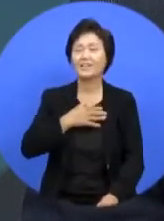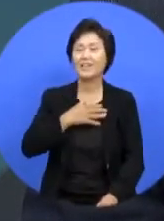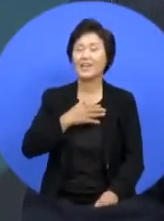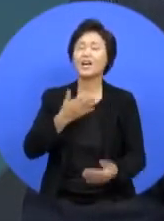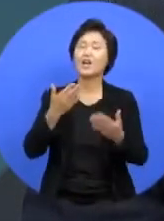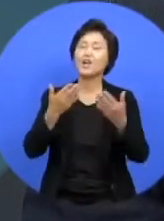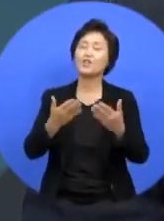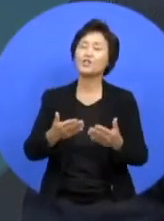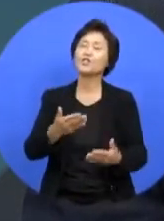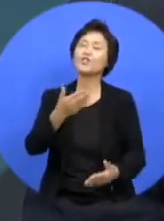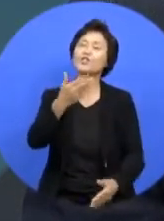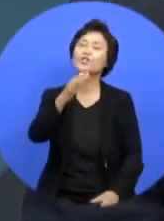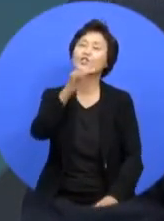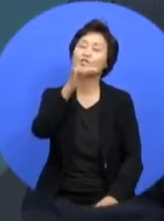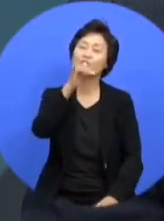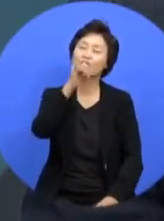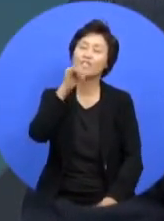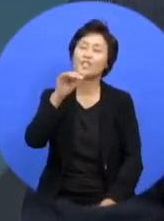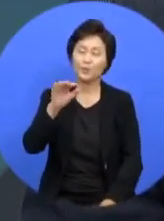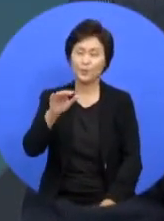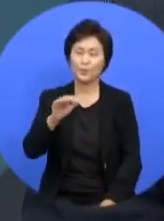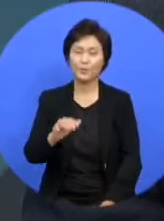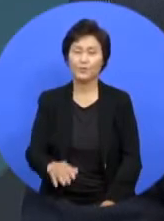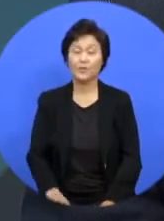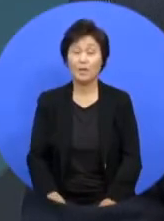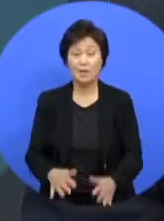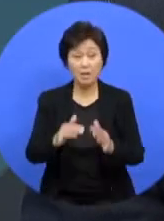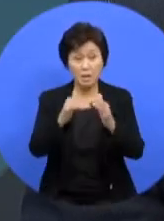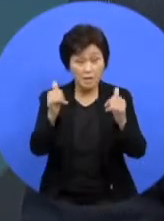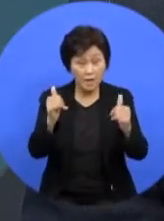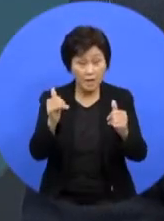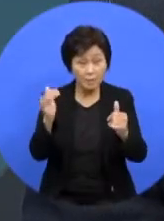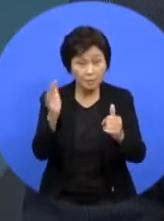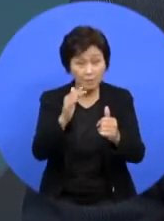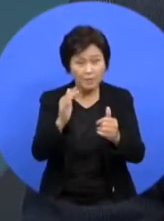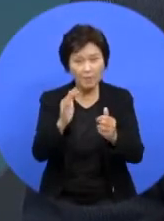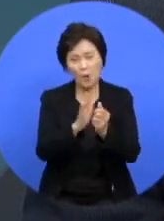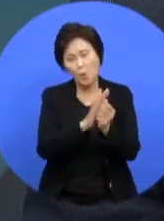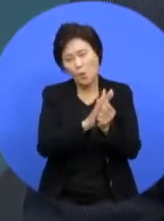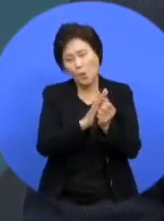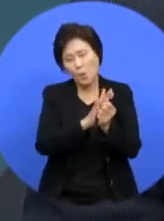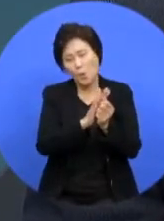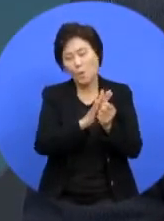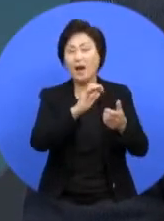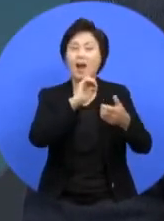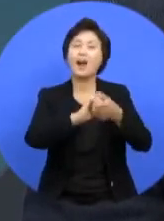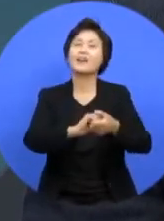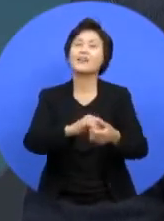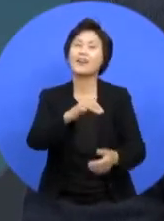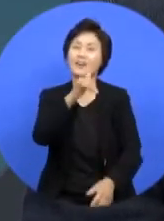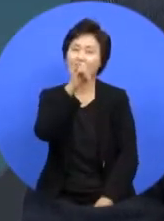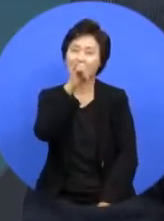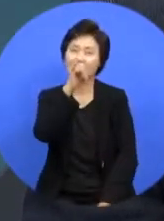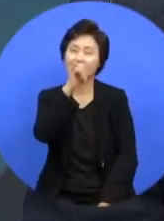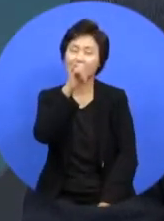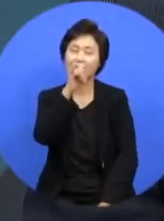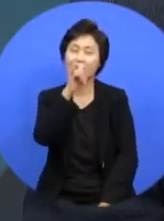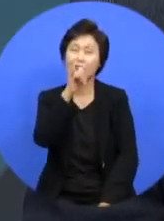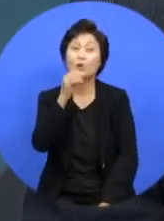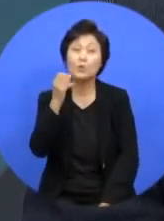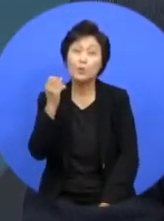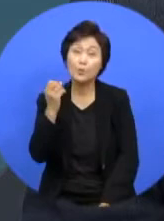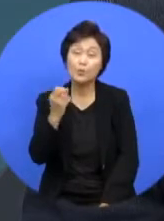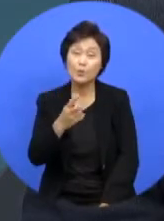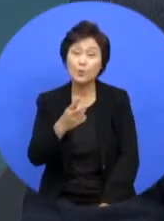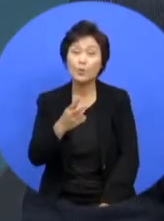아무래도 저희가 사람한테 받을 수 있는 위로는 되게 한정적이잖아요. 예. 그렇죠. 그리고 또